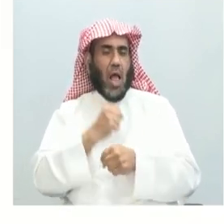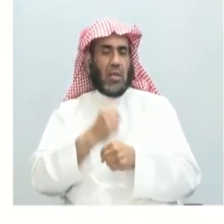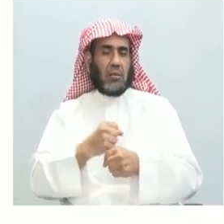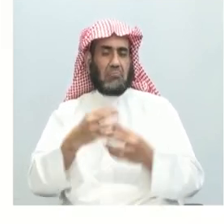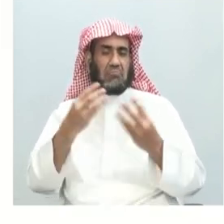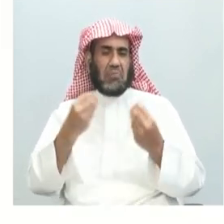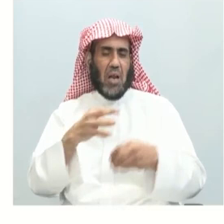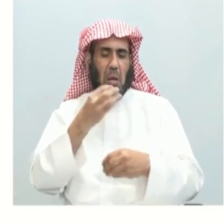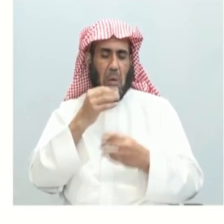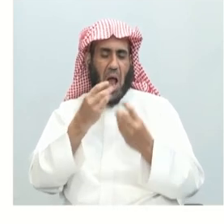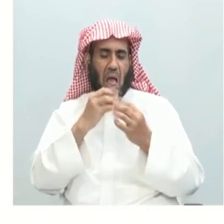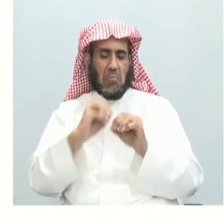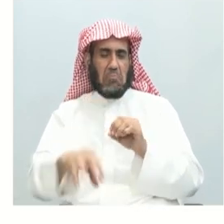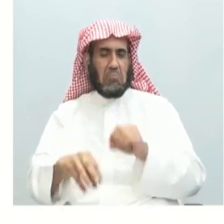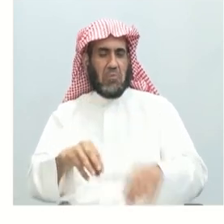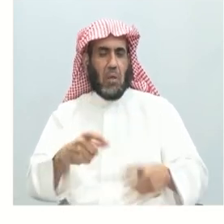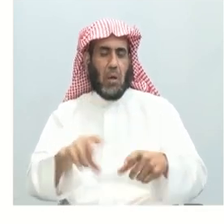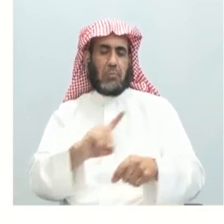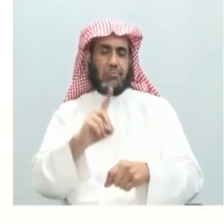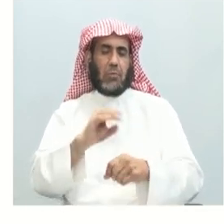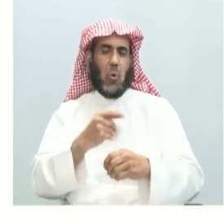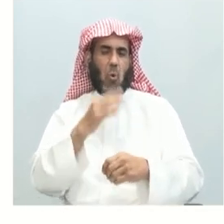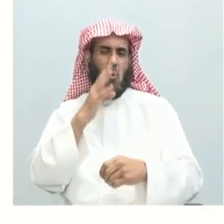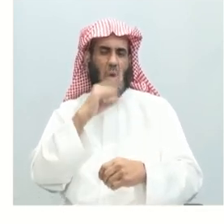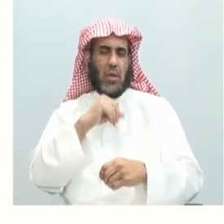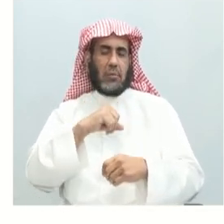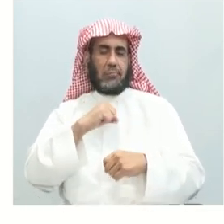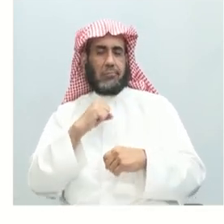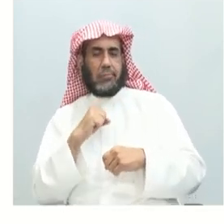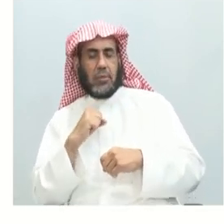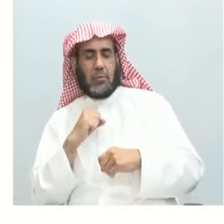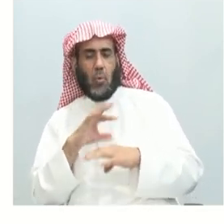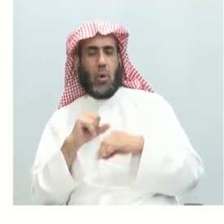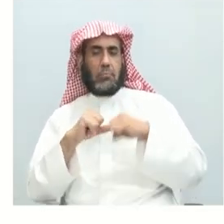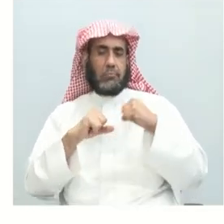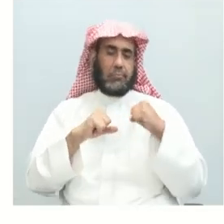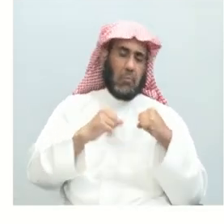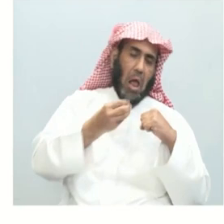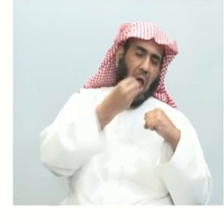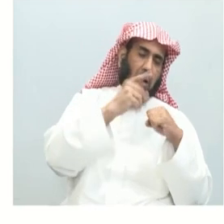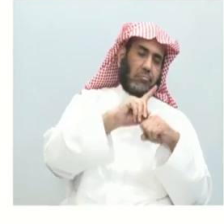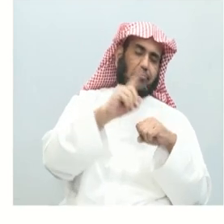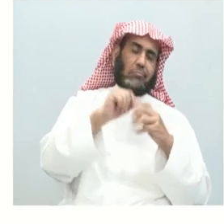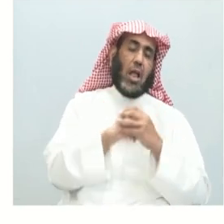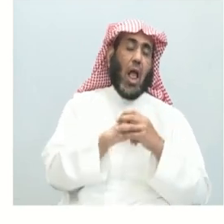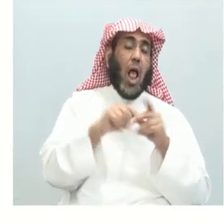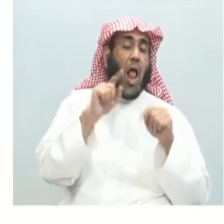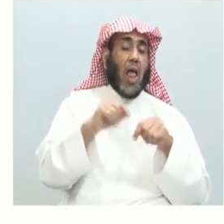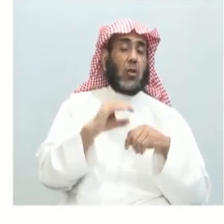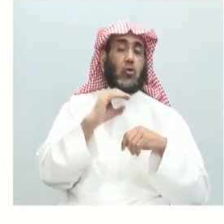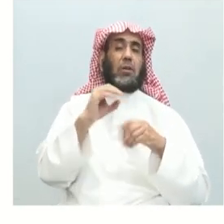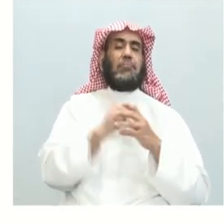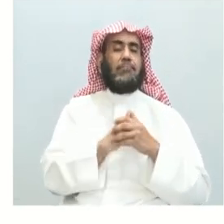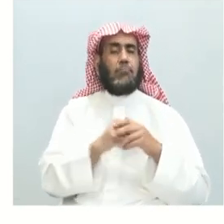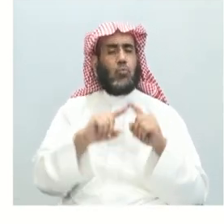ترك بقايا الطعام في الطبق وعدم الاتكاء على احد جانبي الجسم اذا هذه الجمل